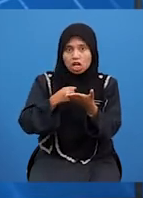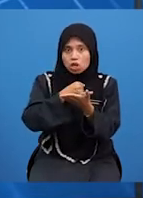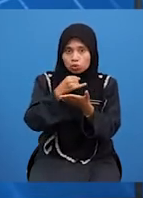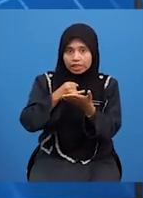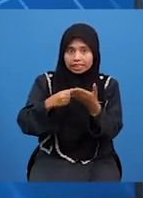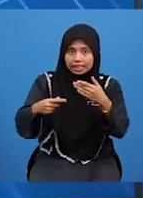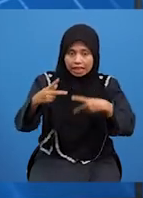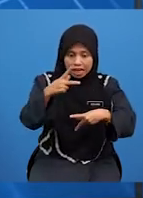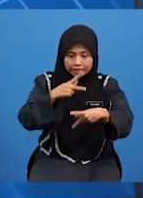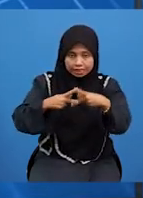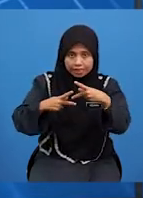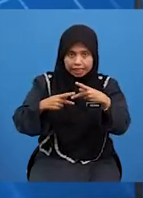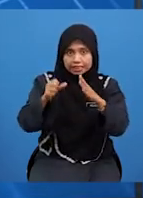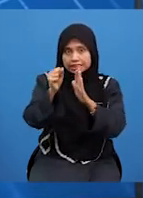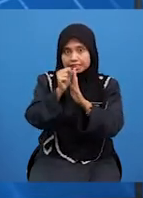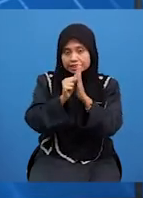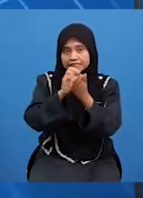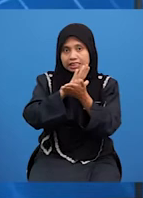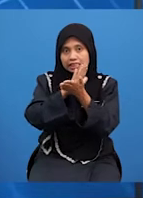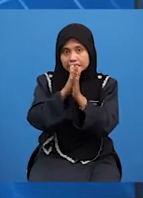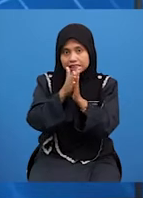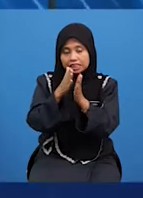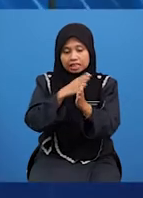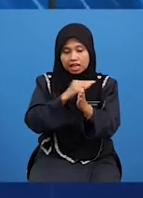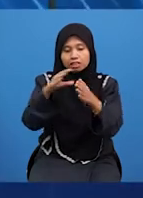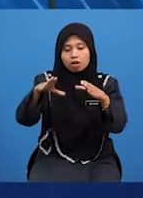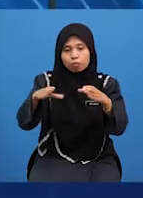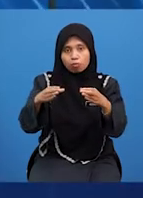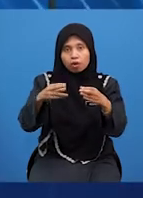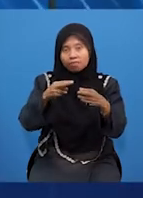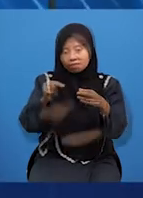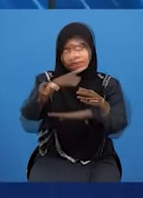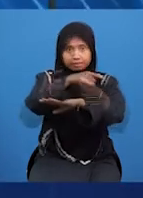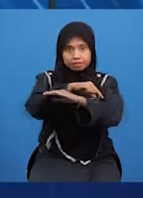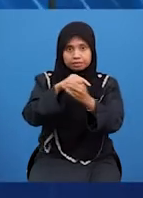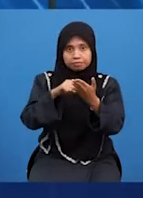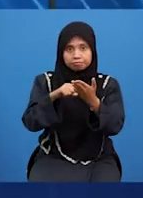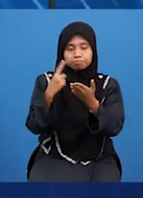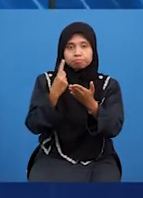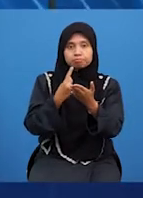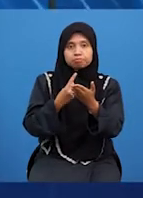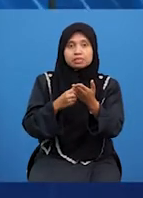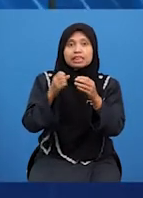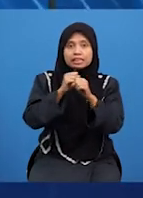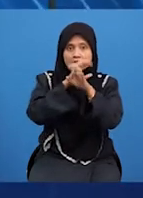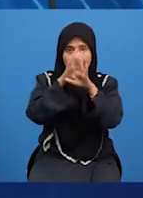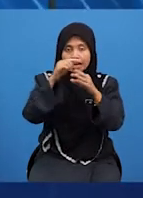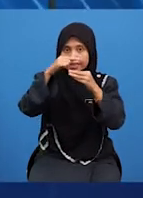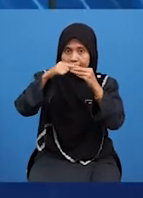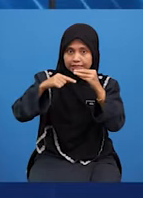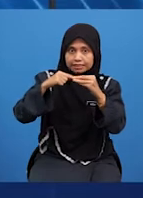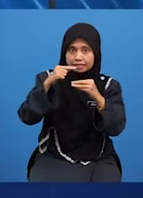kajian sejadi dan buatan manusia. Jadi pada hari ini sebenarnya kita akan membentangkan ataupun menerangkan